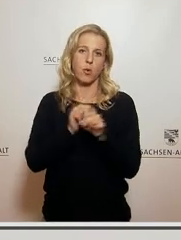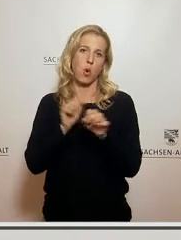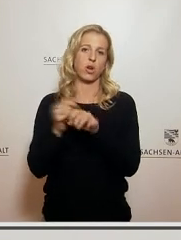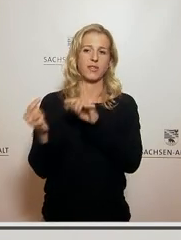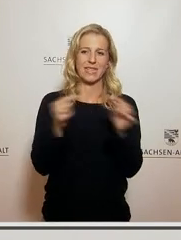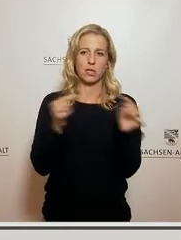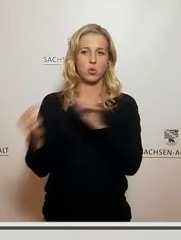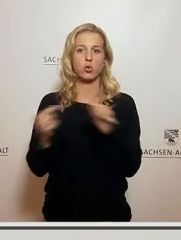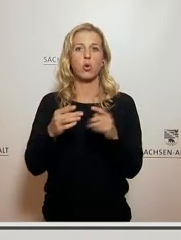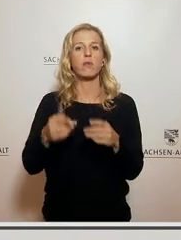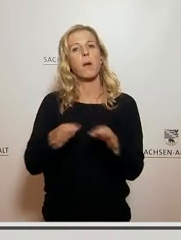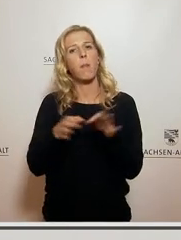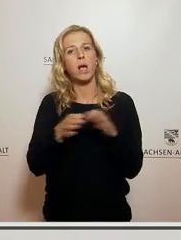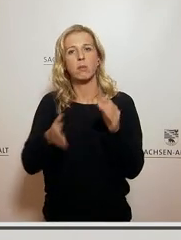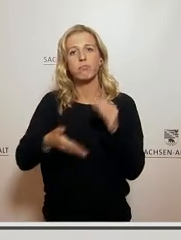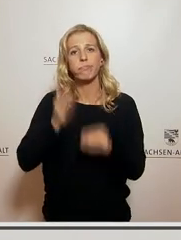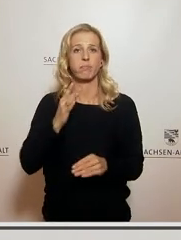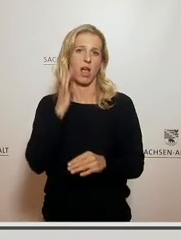erklärt werden.